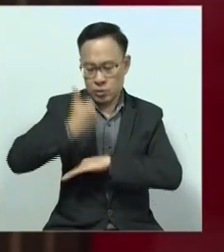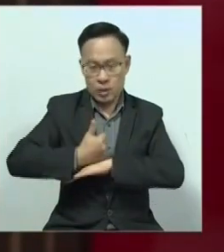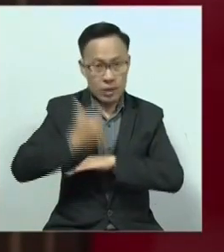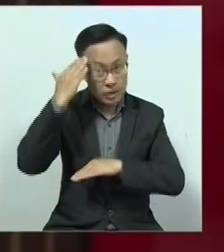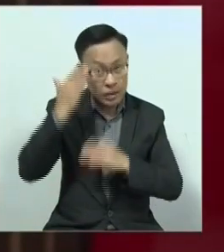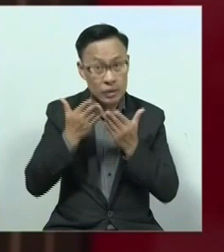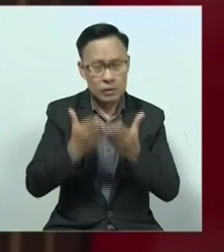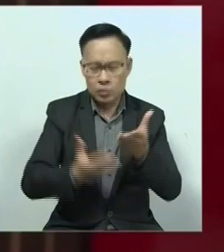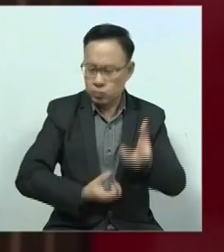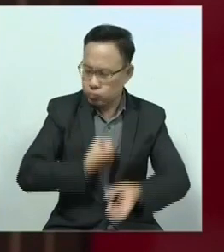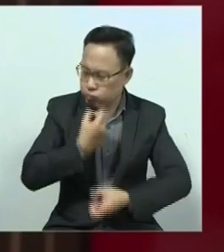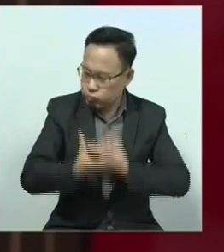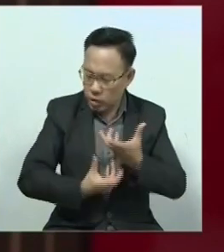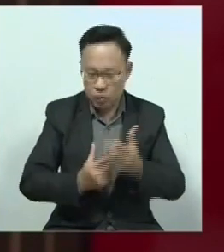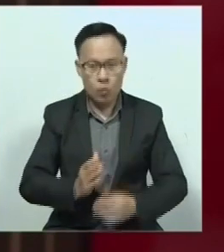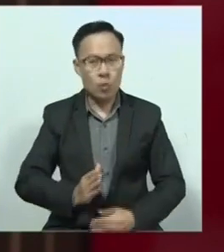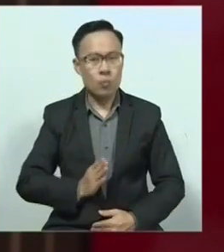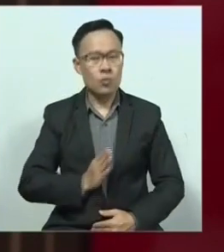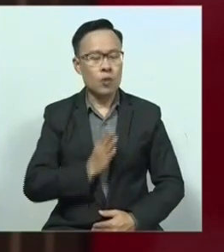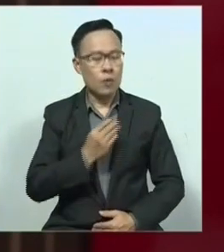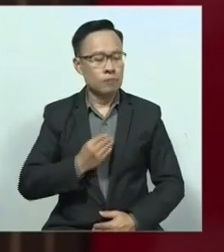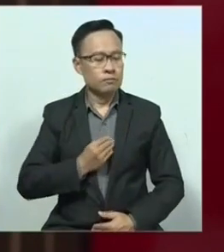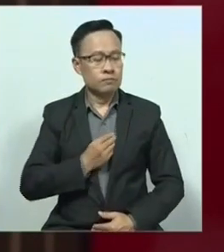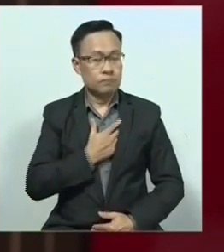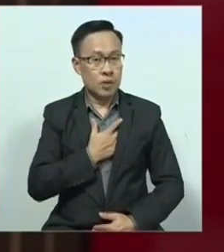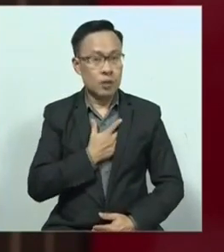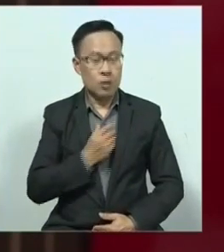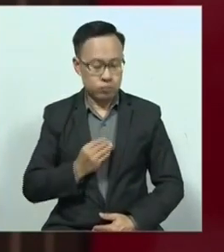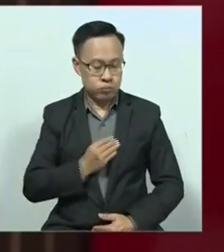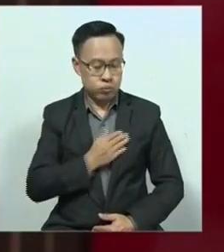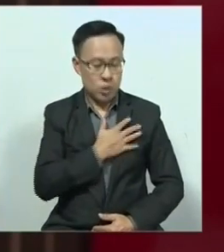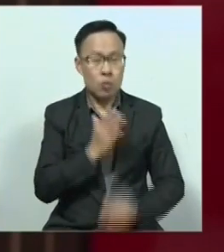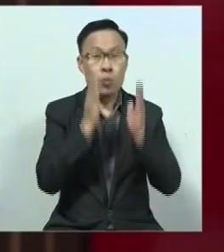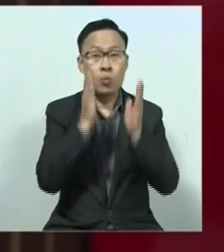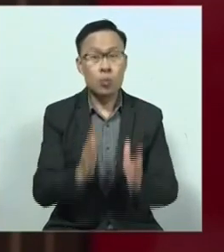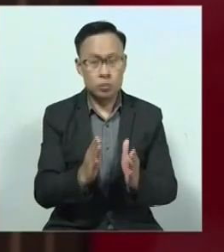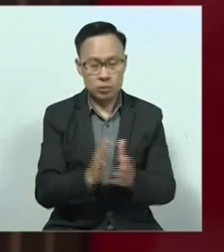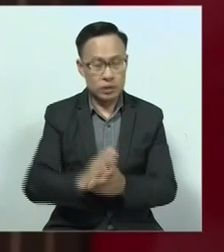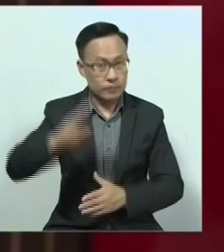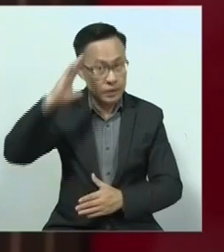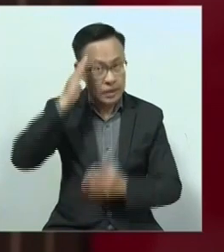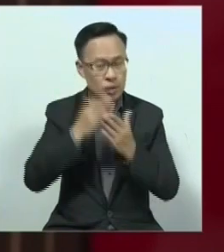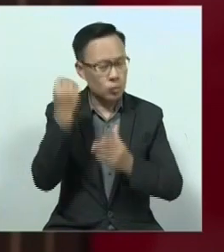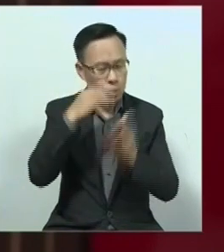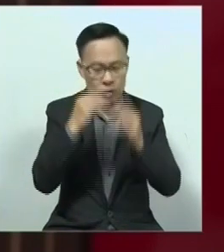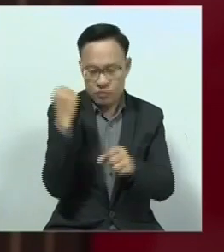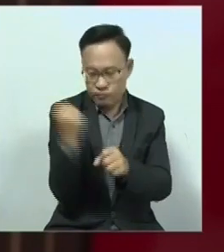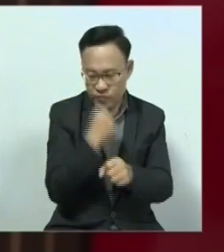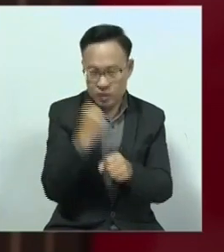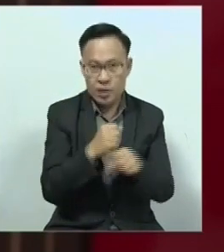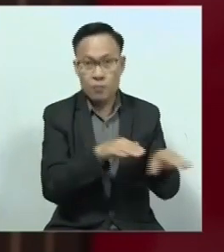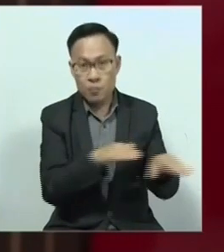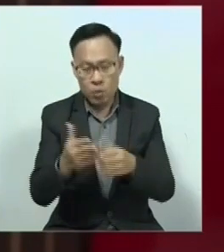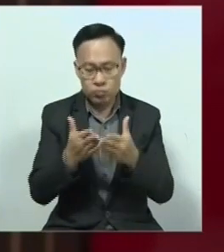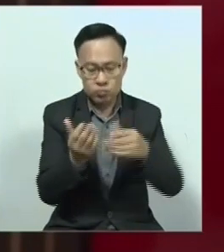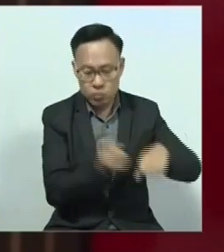ะกล่าวถึงความภาคภูมิใจแทนทหารเรือทุกๆนายโดยเฉพาะอย่างยิ่งก